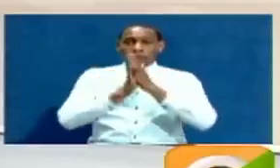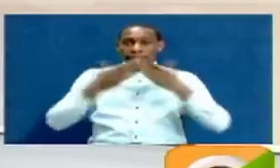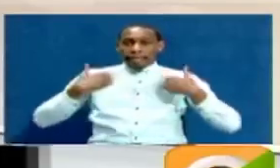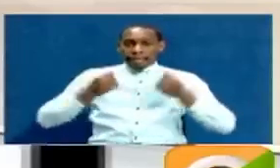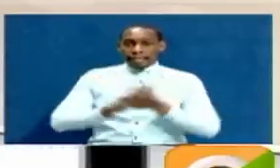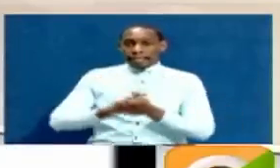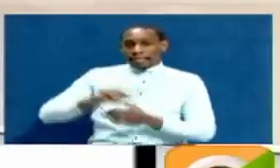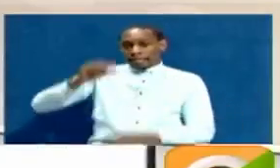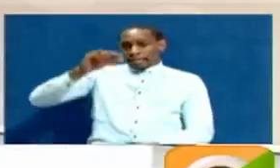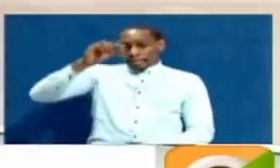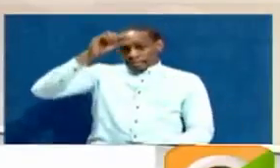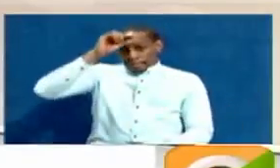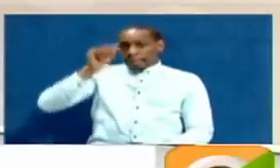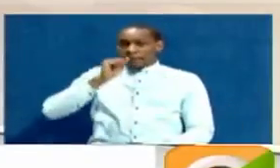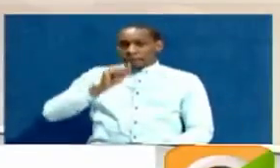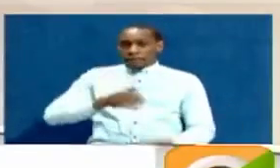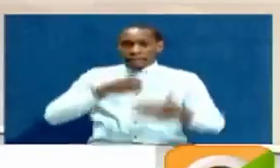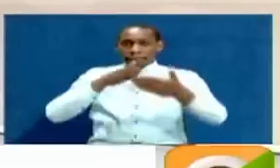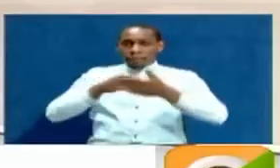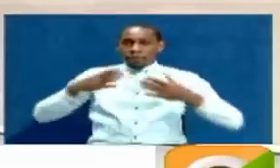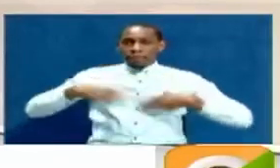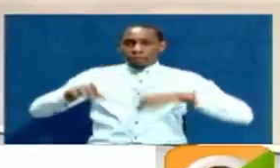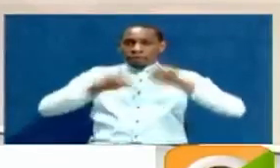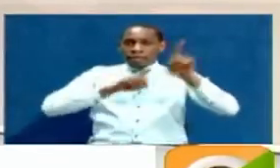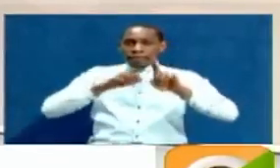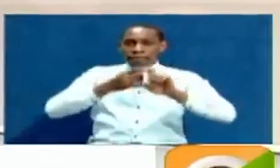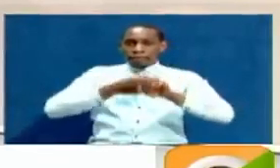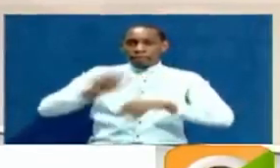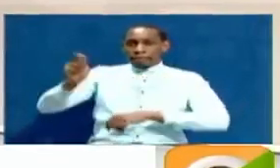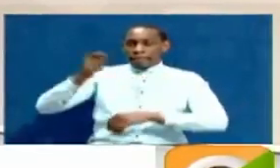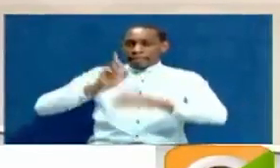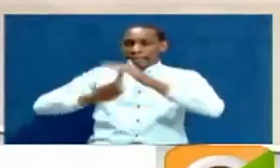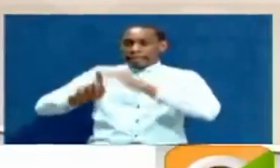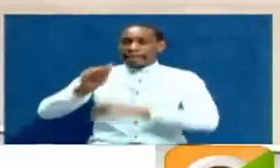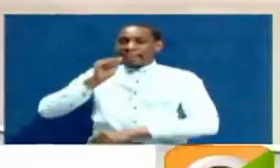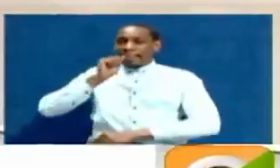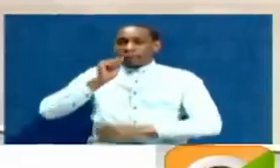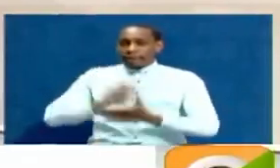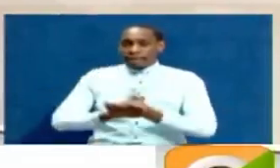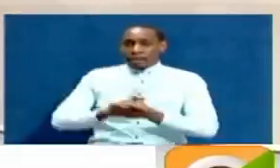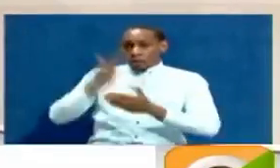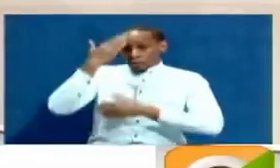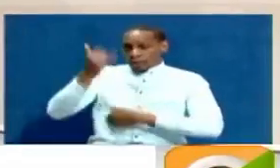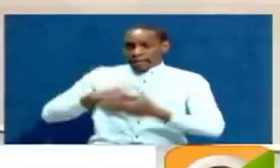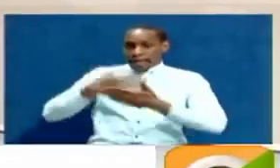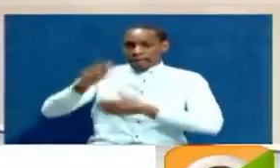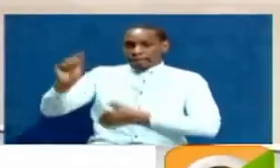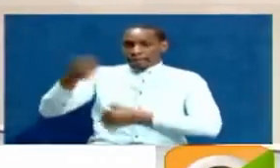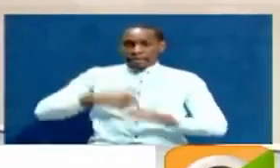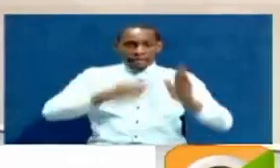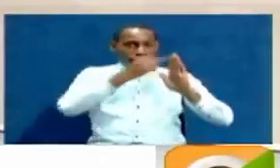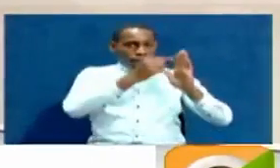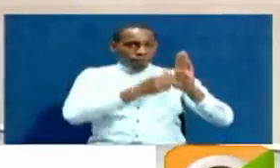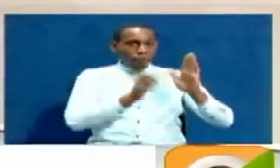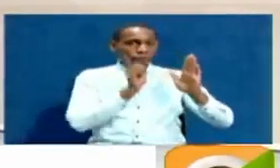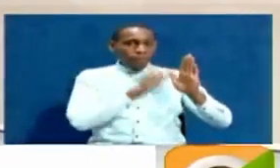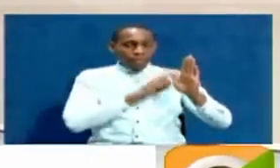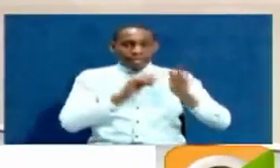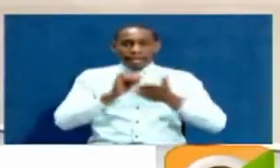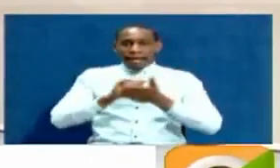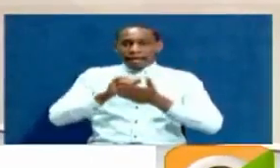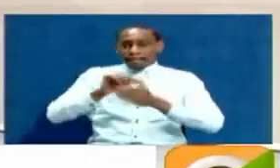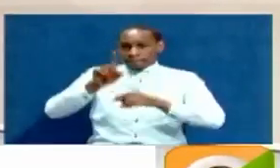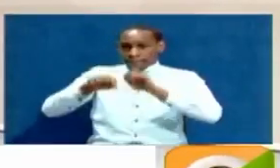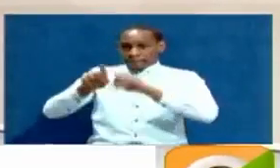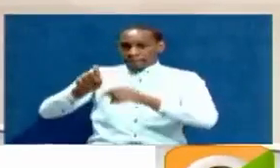afya, serikali ya Uingereza imepiga marufuku wasafiri kutoka Kenya kuingia nchini Uingereza. Hii ni baada ya Kenya kuorodheshwa kuwa na aina